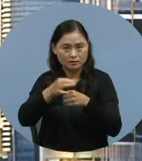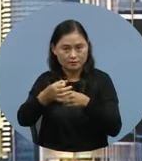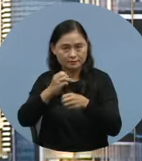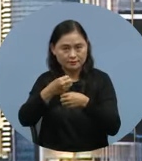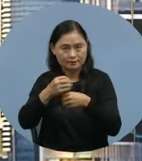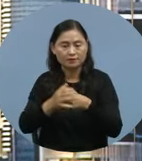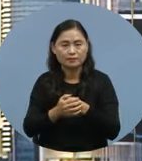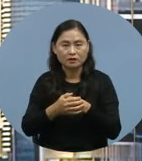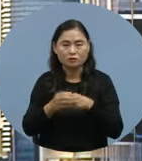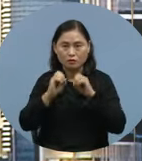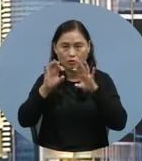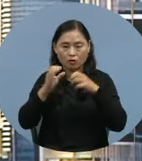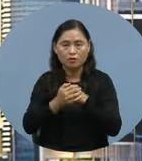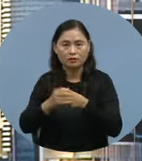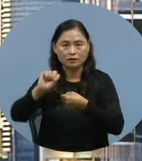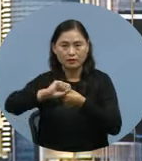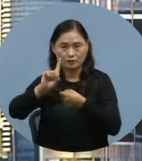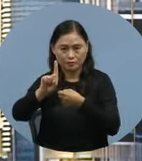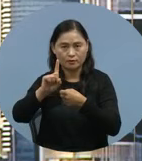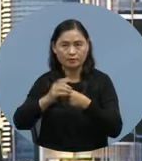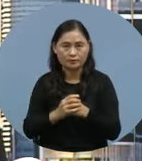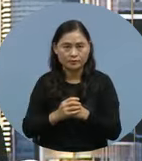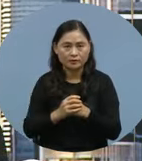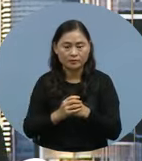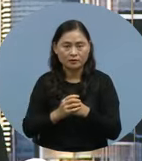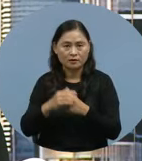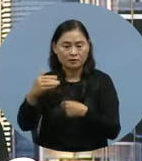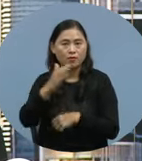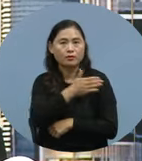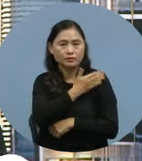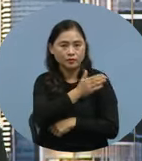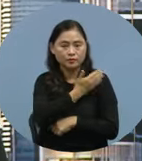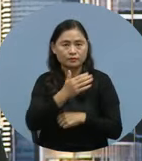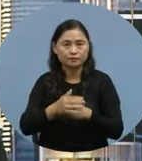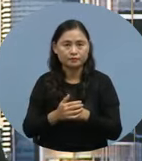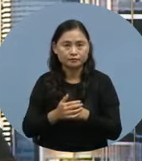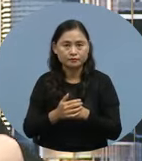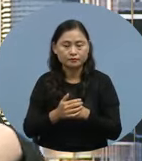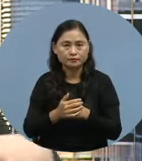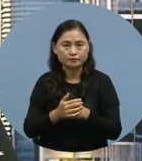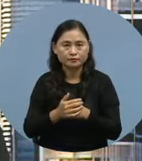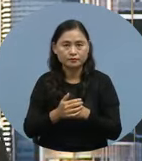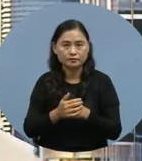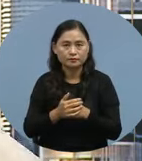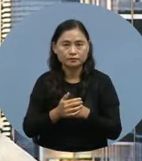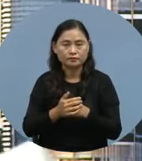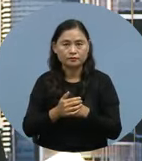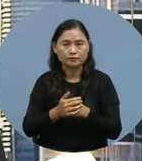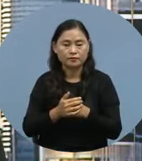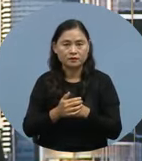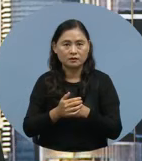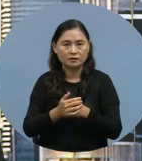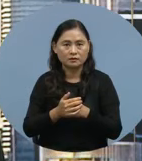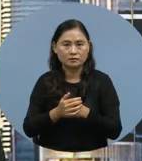想報告一下咧，就多咗一位咧，就係又係外佣嘅。咁呢位咧就係、一個